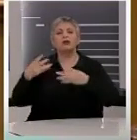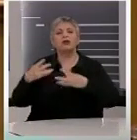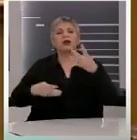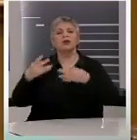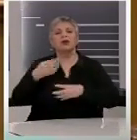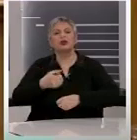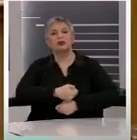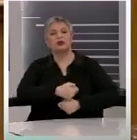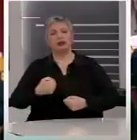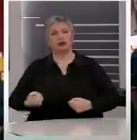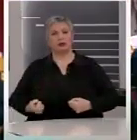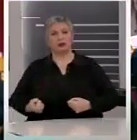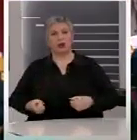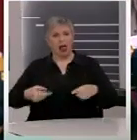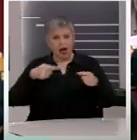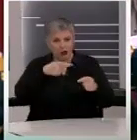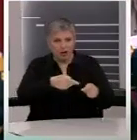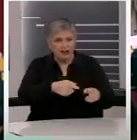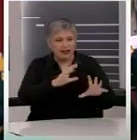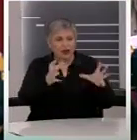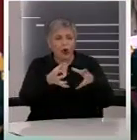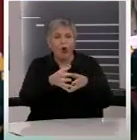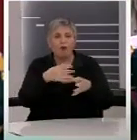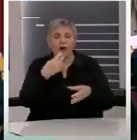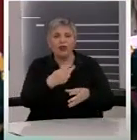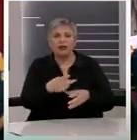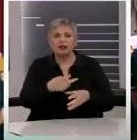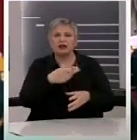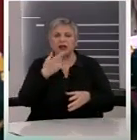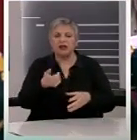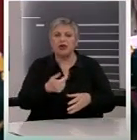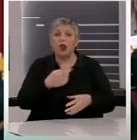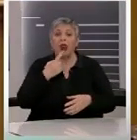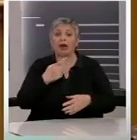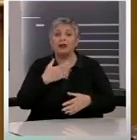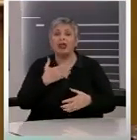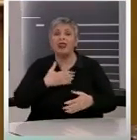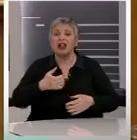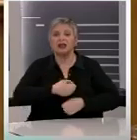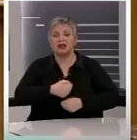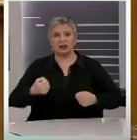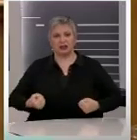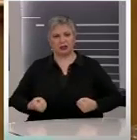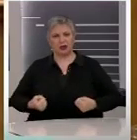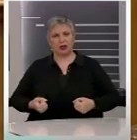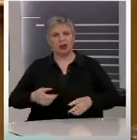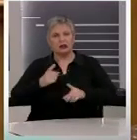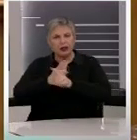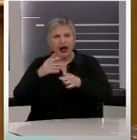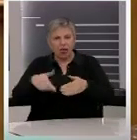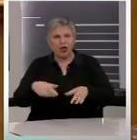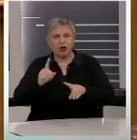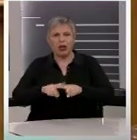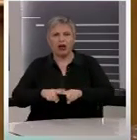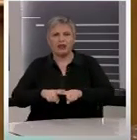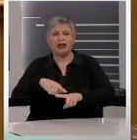ένα πλαίσιο που προάγει τη λιτότητα. Και το κάνετε και στην Ελλάδα. Εσείς όχι μόνο δεν υποστηρίζετε την αλλαγή,